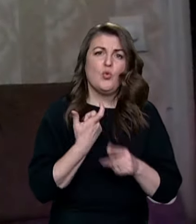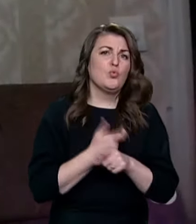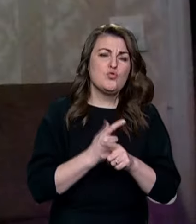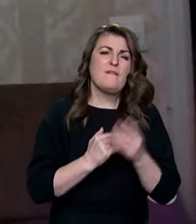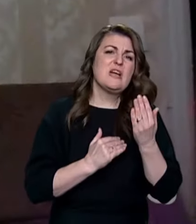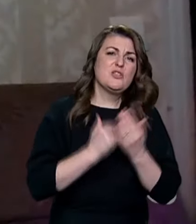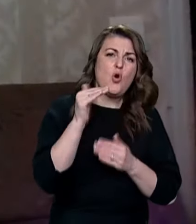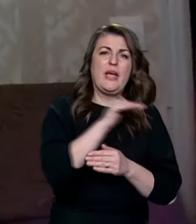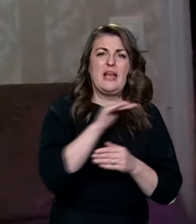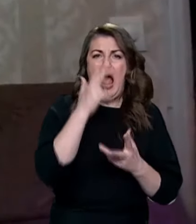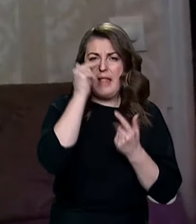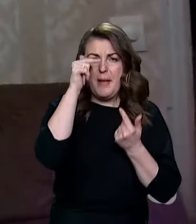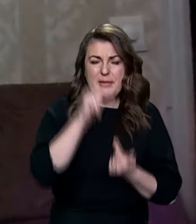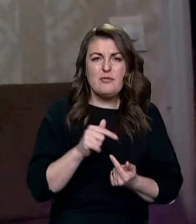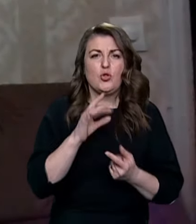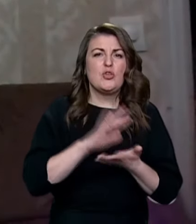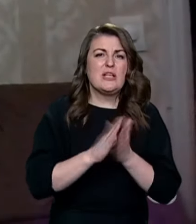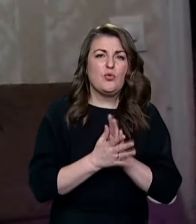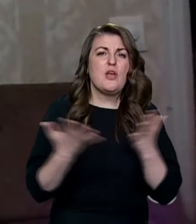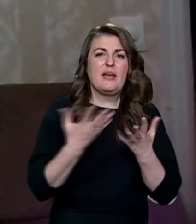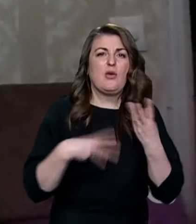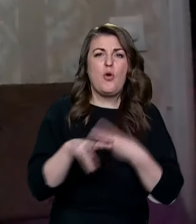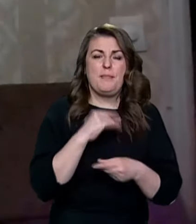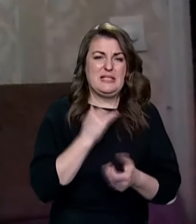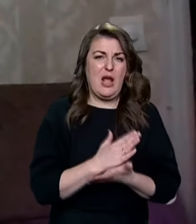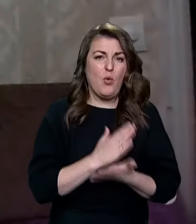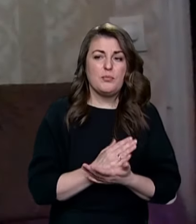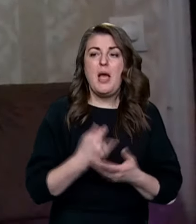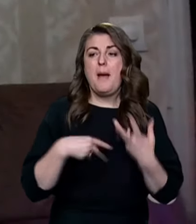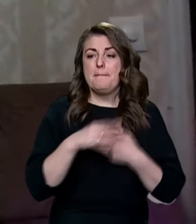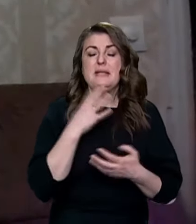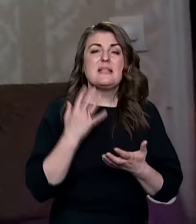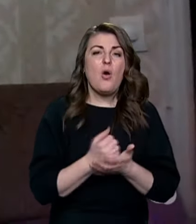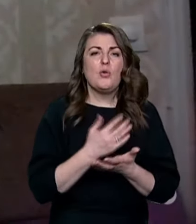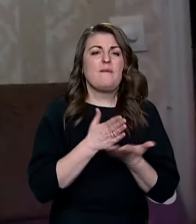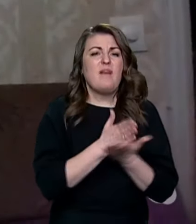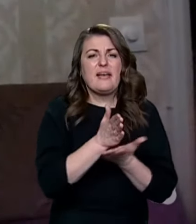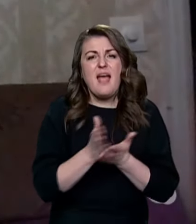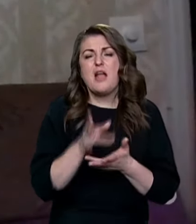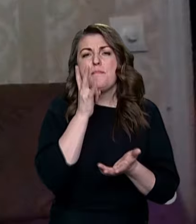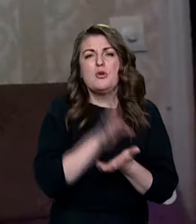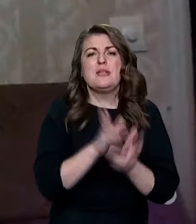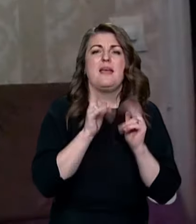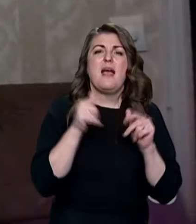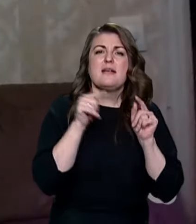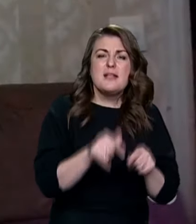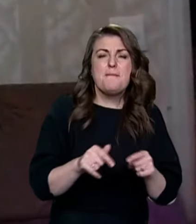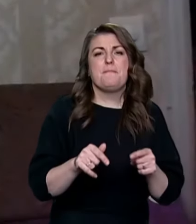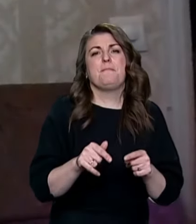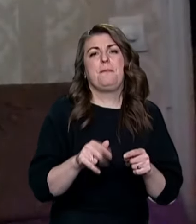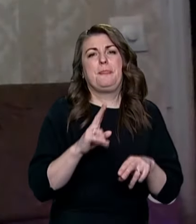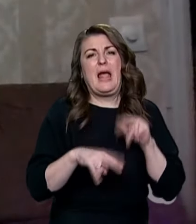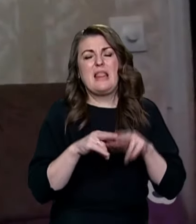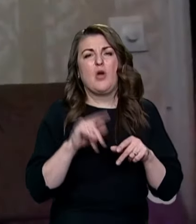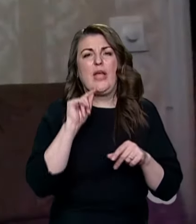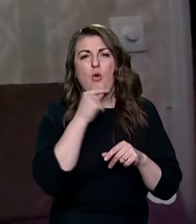дуже високий рівень адаптативності до ситуації, в якій ми знаходимося. І ми знаходимо варіанти постійно, як там